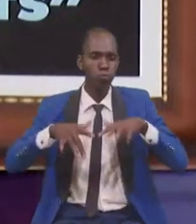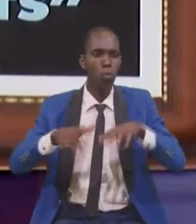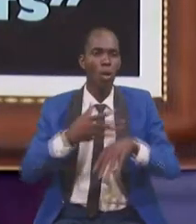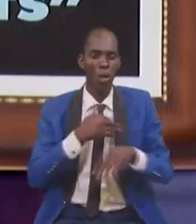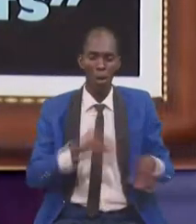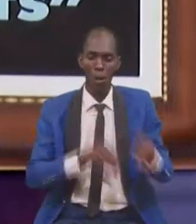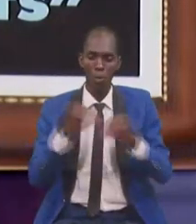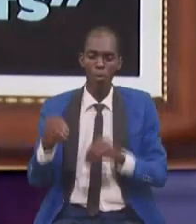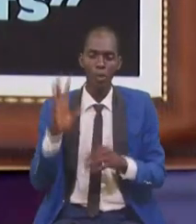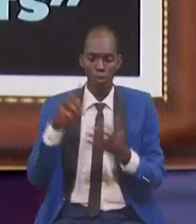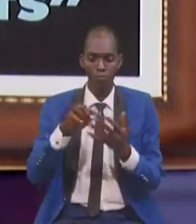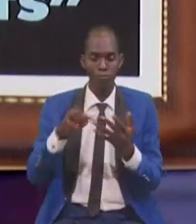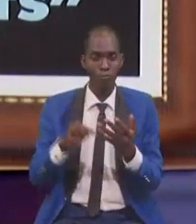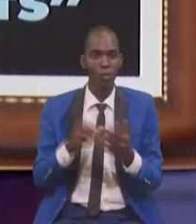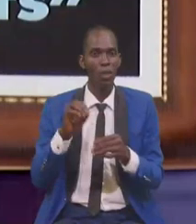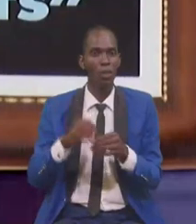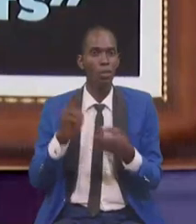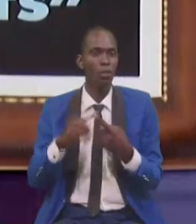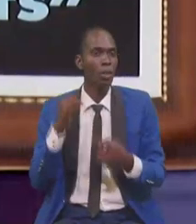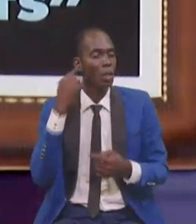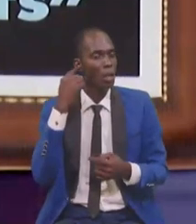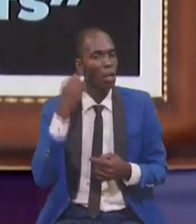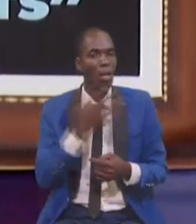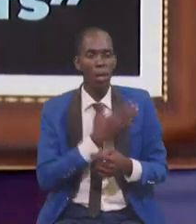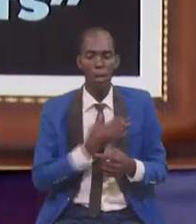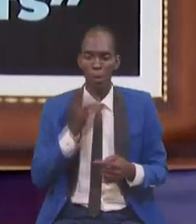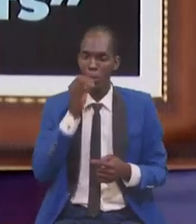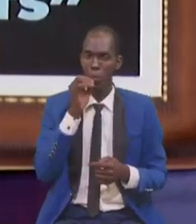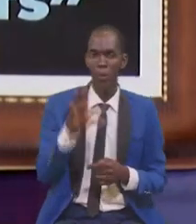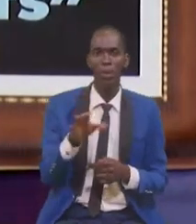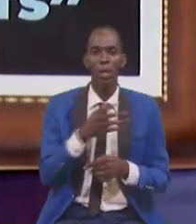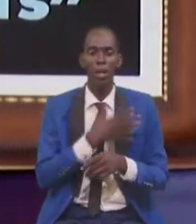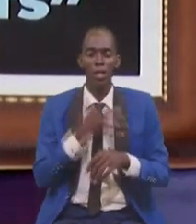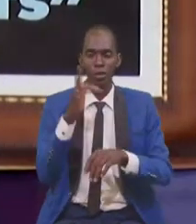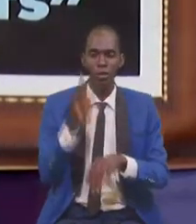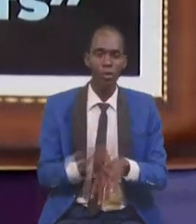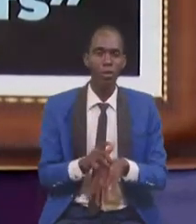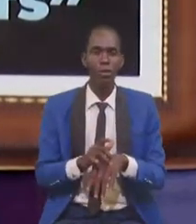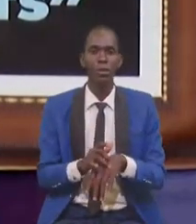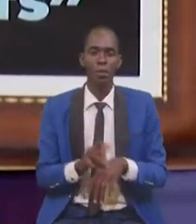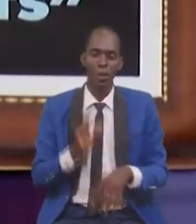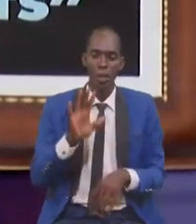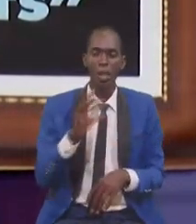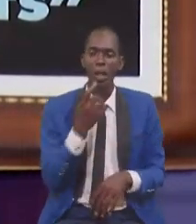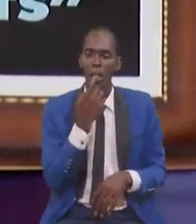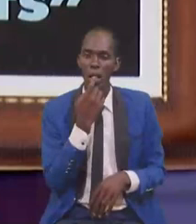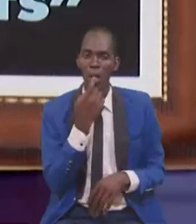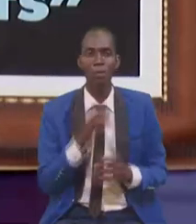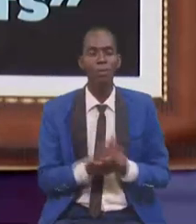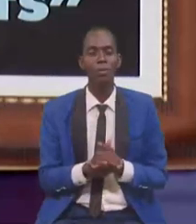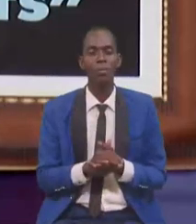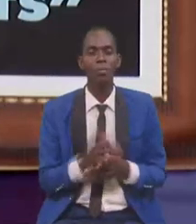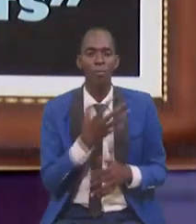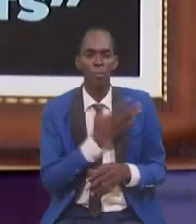doigts dans les oreilles et lui toucha la langue avec sa propre